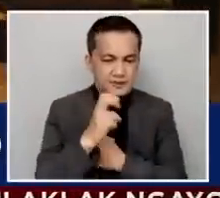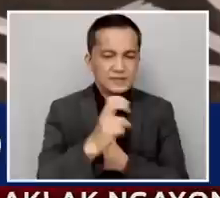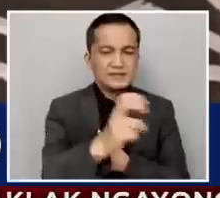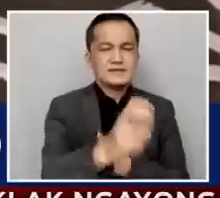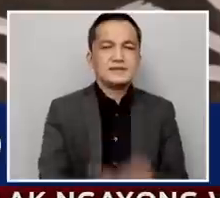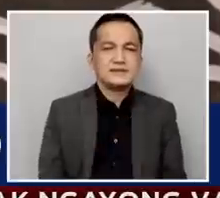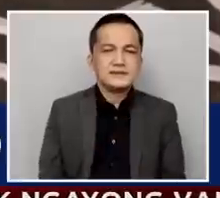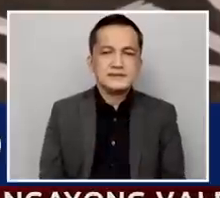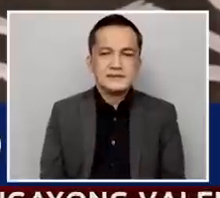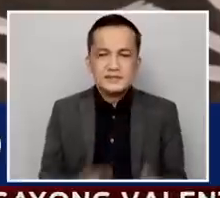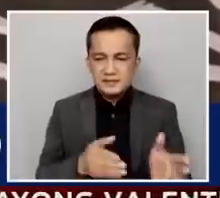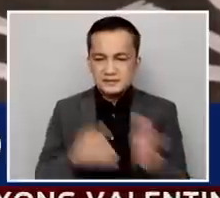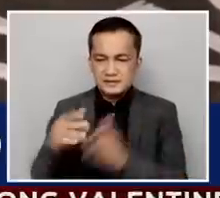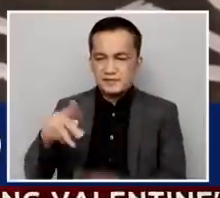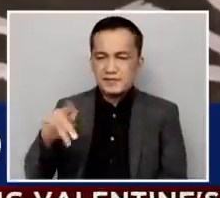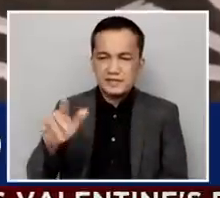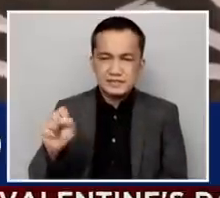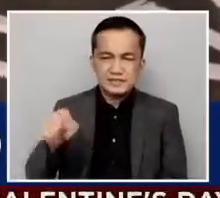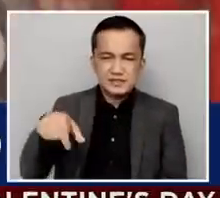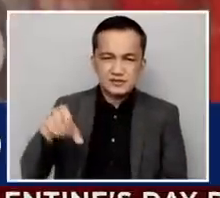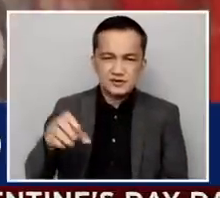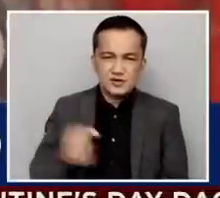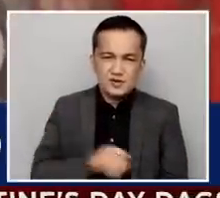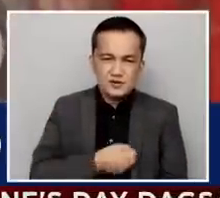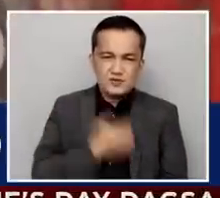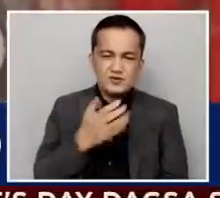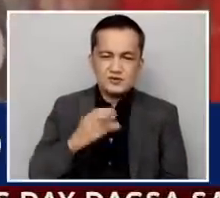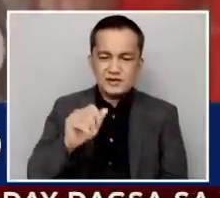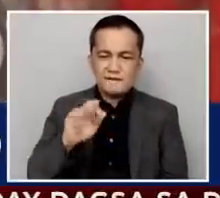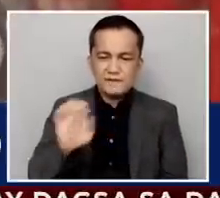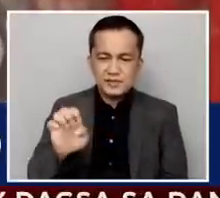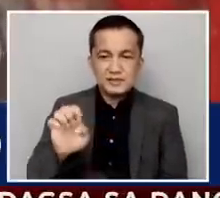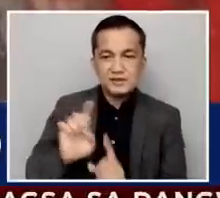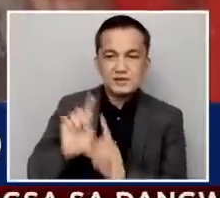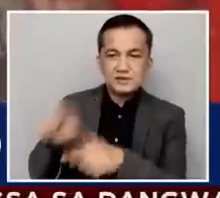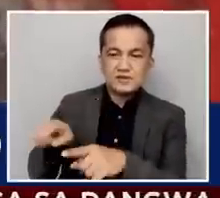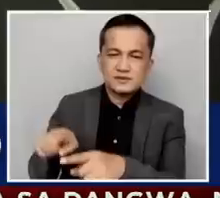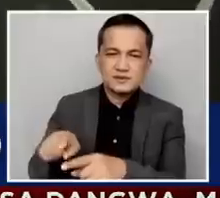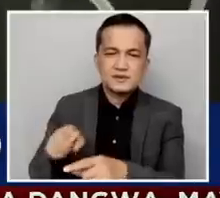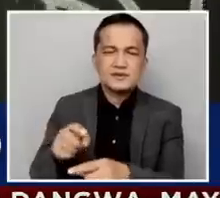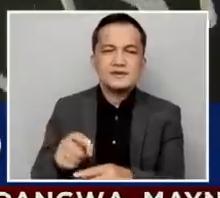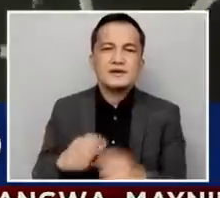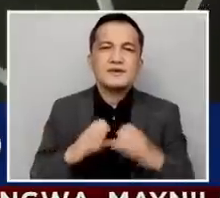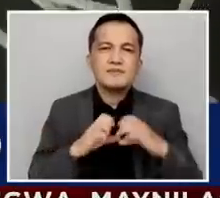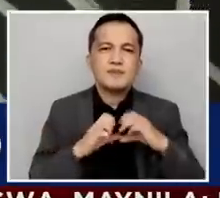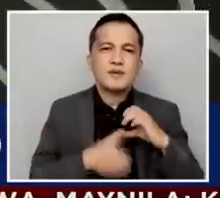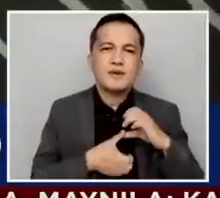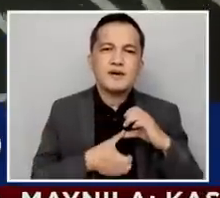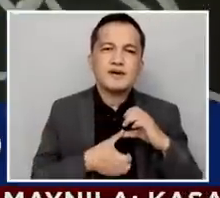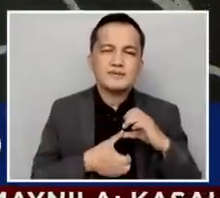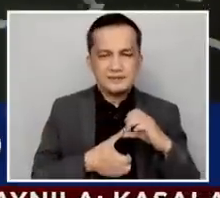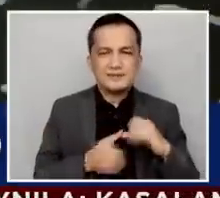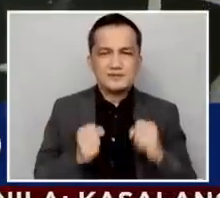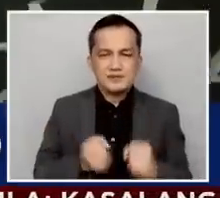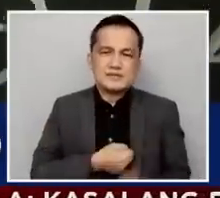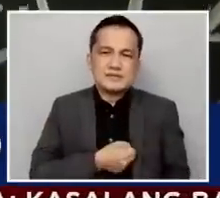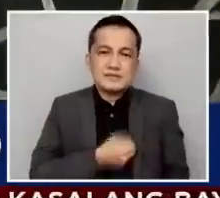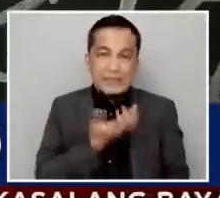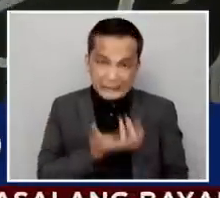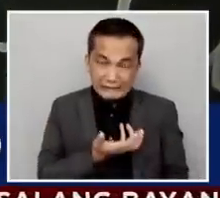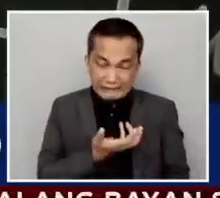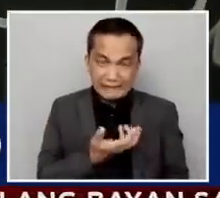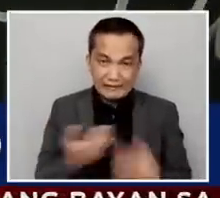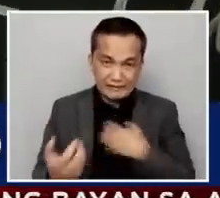Quezon City, sa Hugot Cafe na ito ang tungo ng mga sawi sa pag-ibig. Pwedeng maglabas ng hinanakit sa